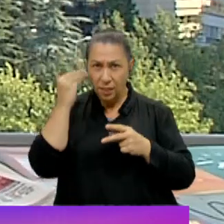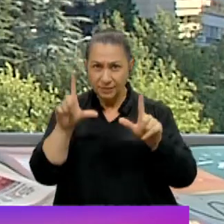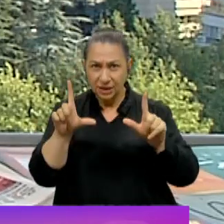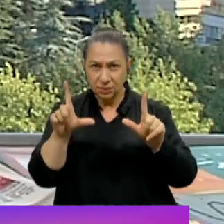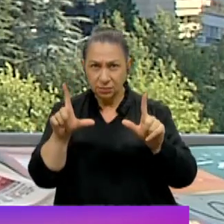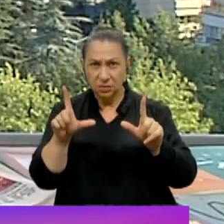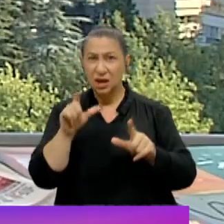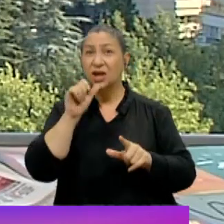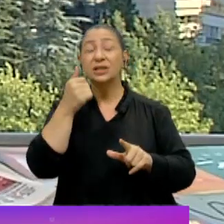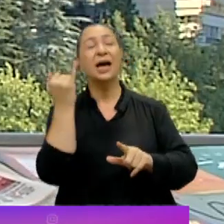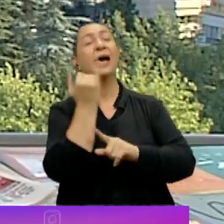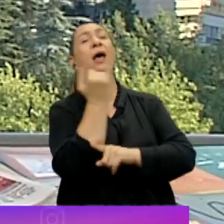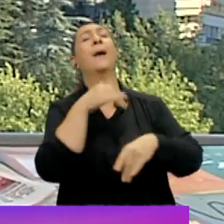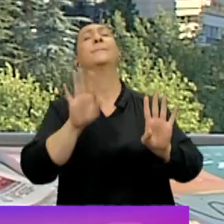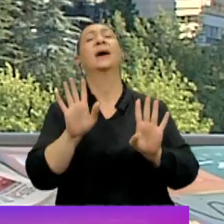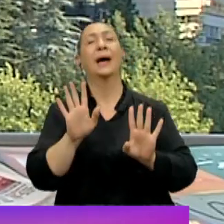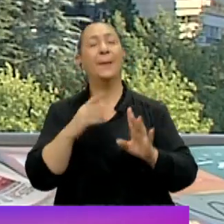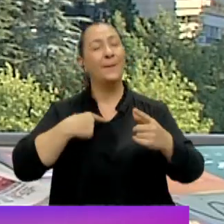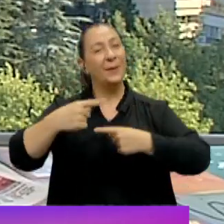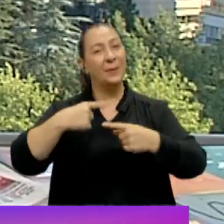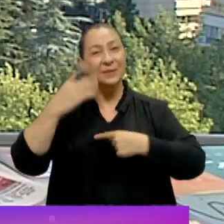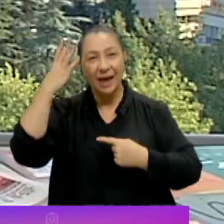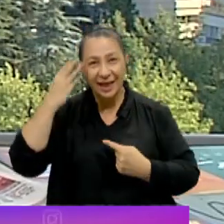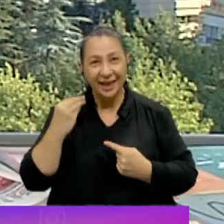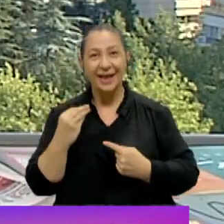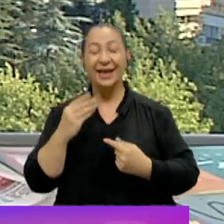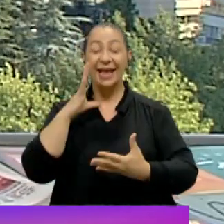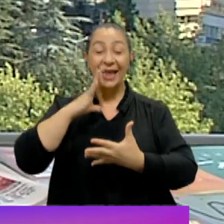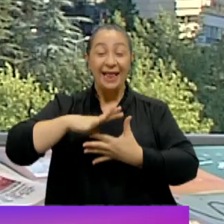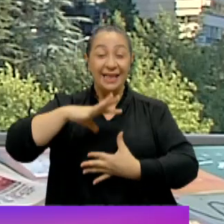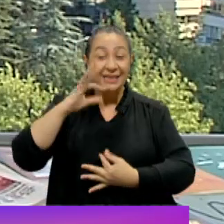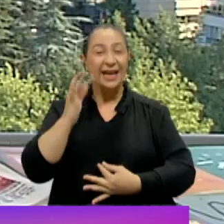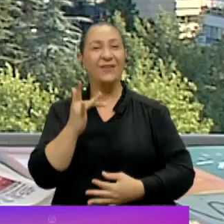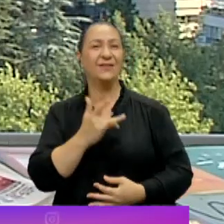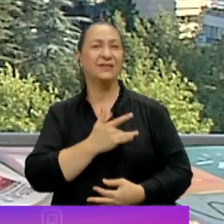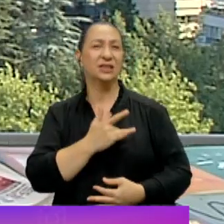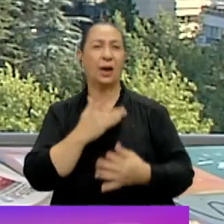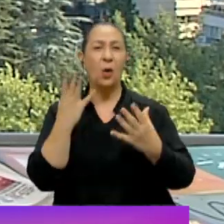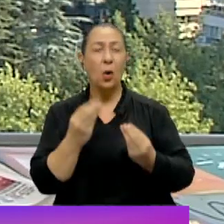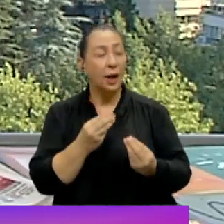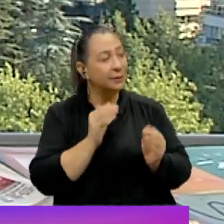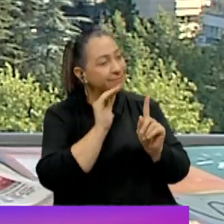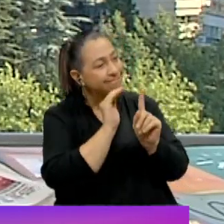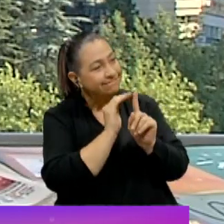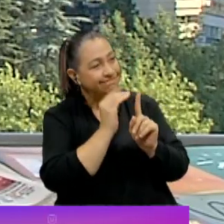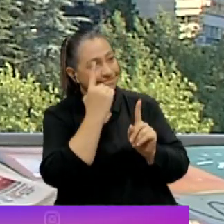anlayacağız? Hiç hakaret etmeden, birbirimizi anlayarak, insani ve vicdani olarak